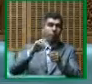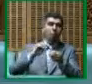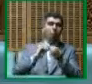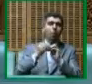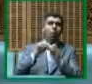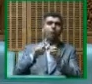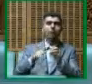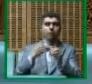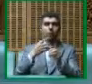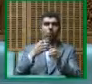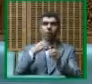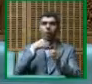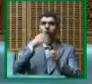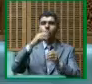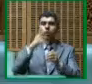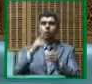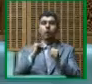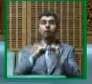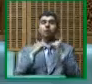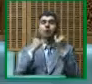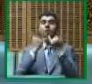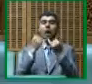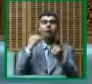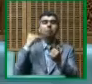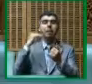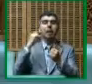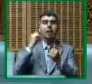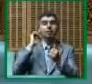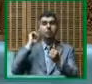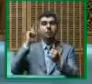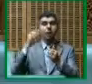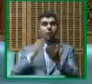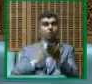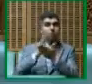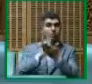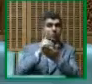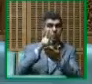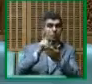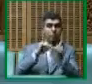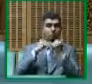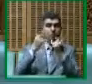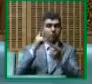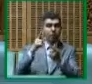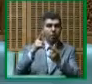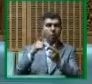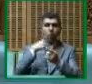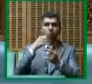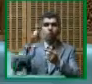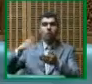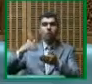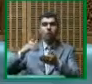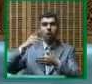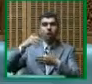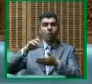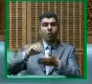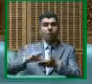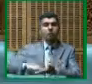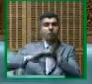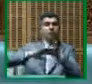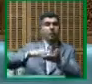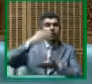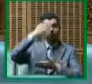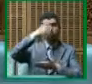سلبي. وكان النقاش لنا السيد الوزير في مكناس حول هذا الموضوع. نحن نبلغكم